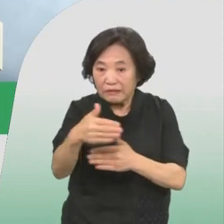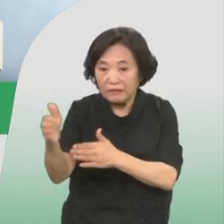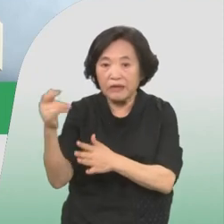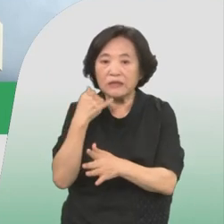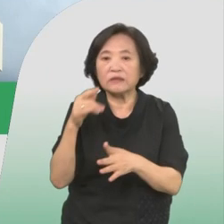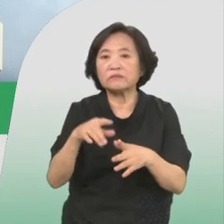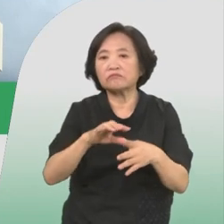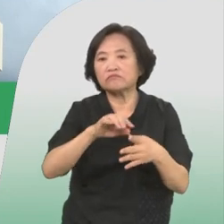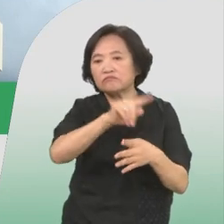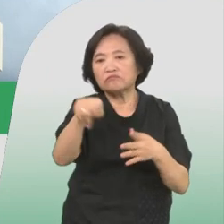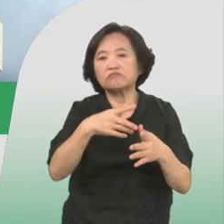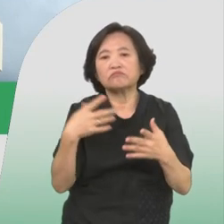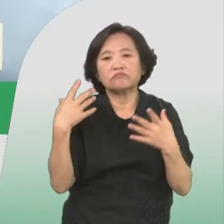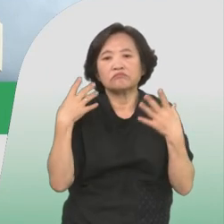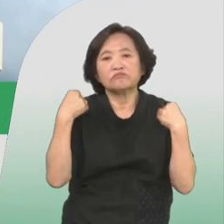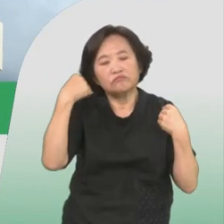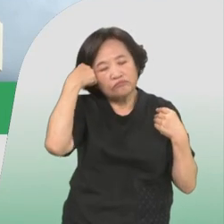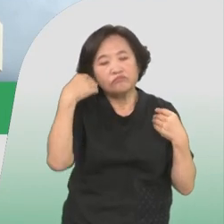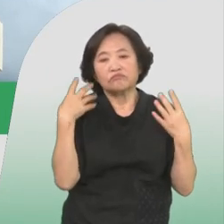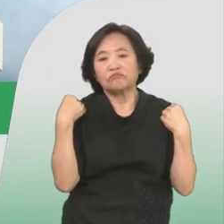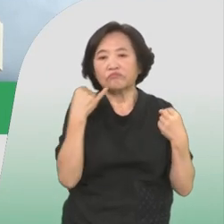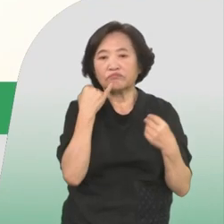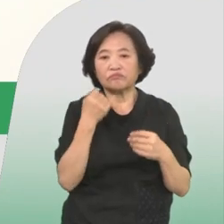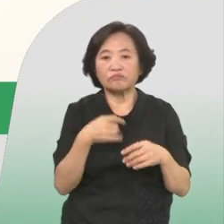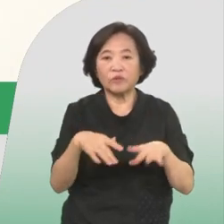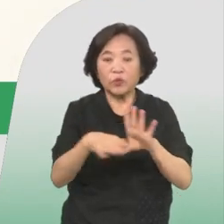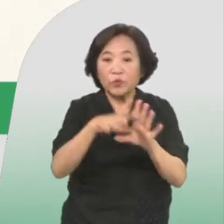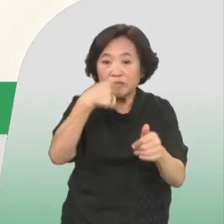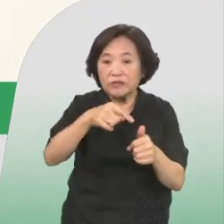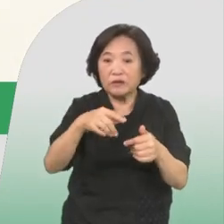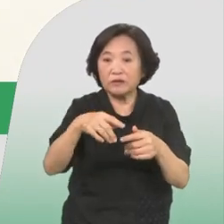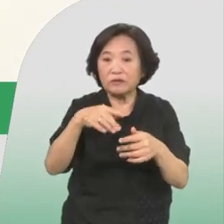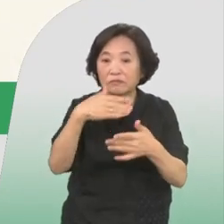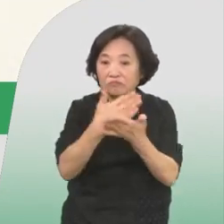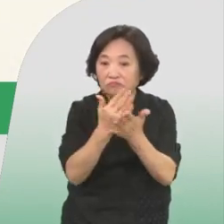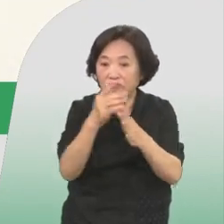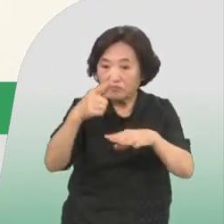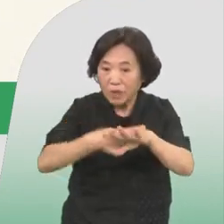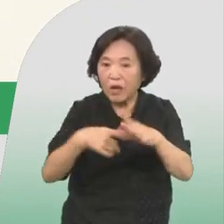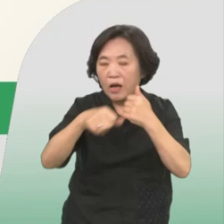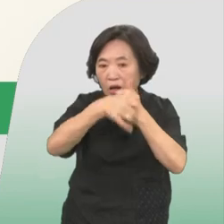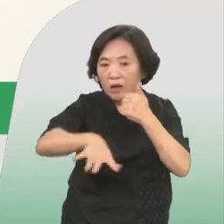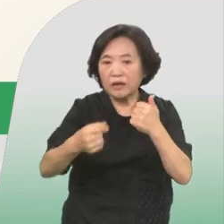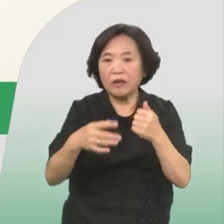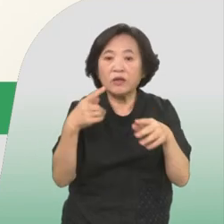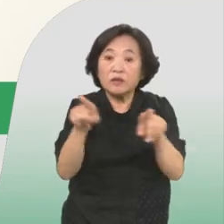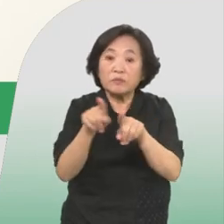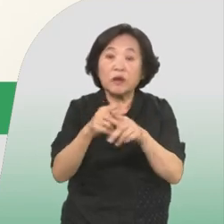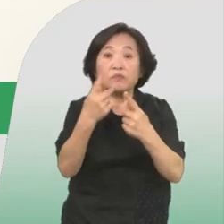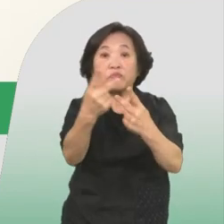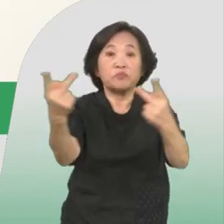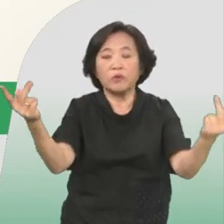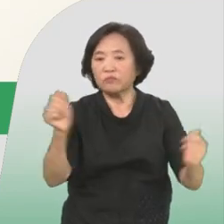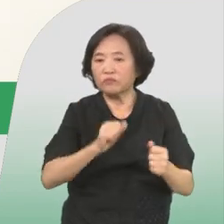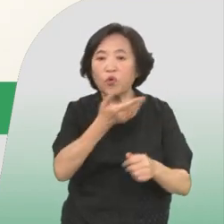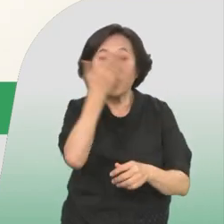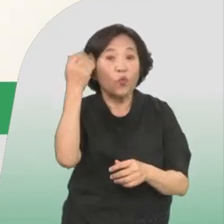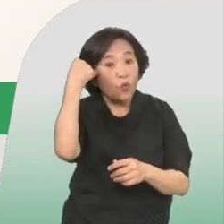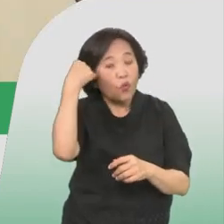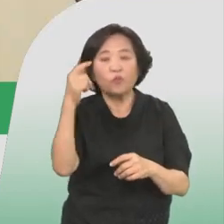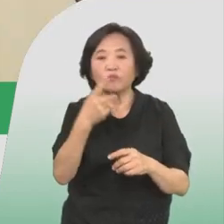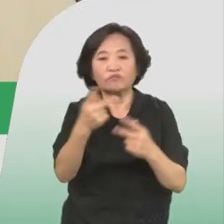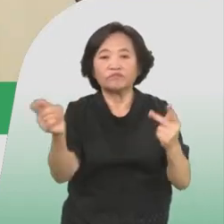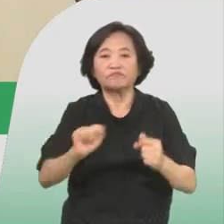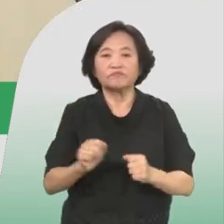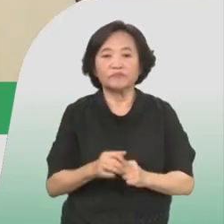做拿来黑， 必须要符合文教设施的项目下面提供的住宿才可以，不可以以一般的旅馆然后提供的住